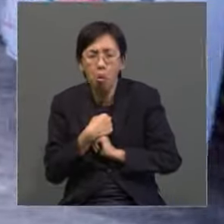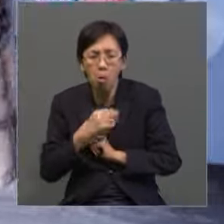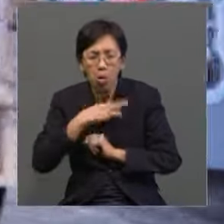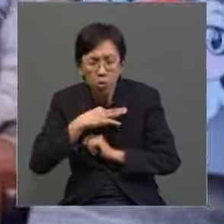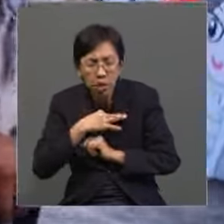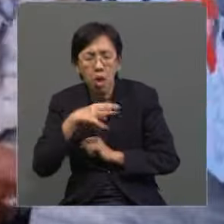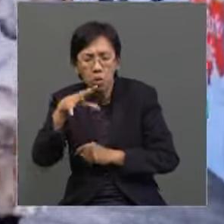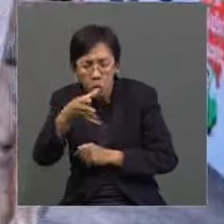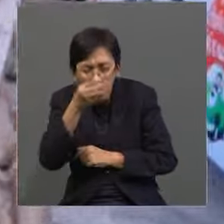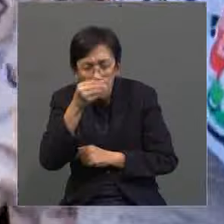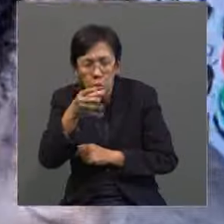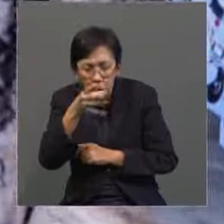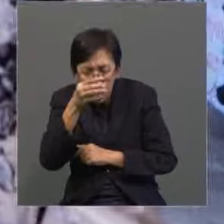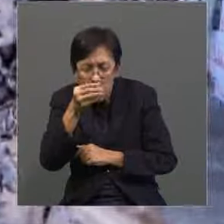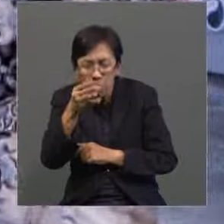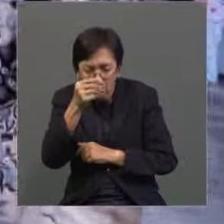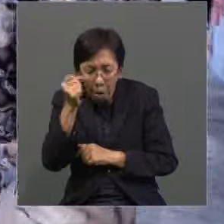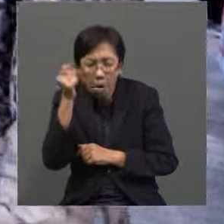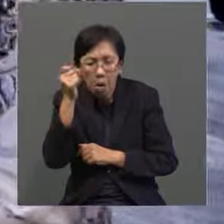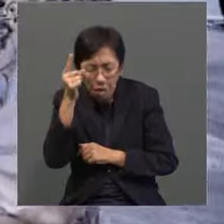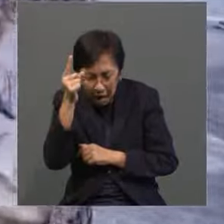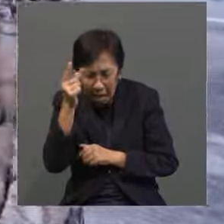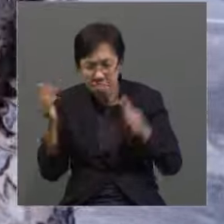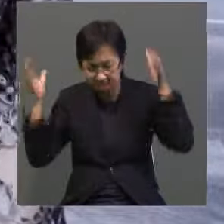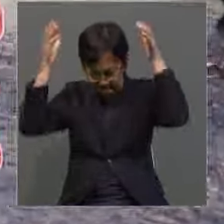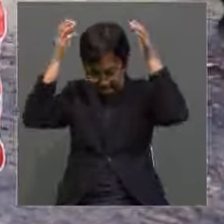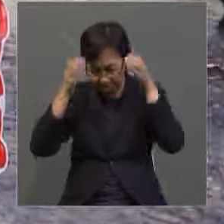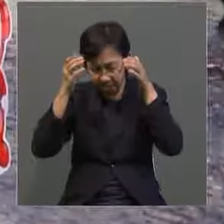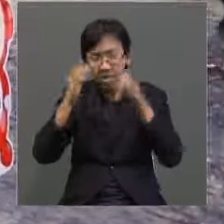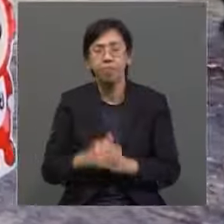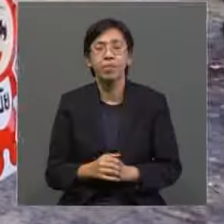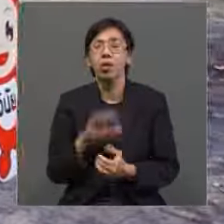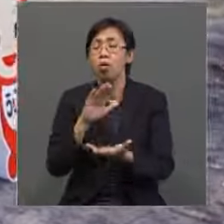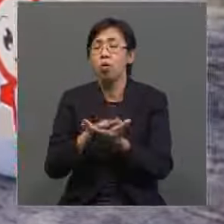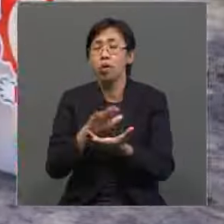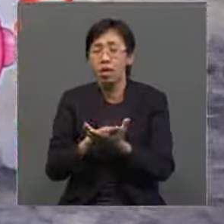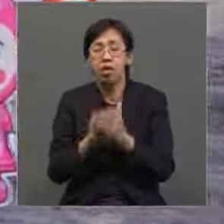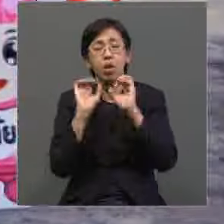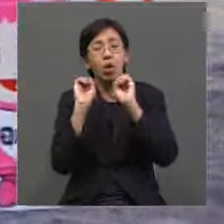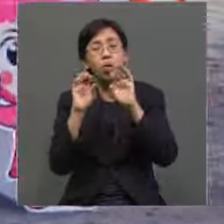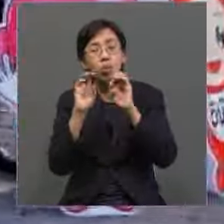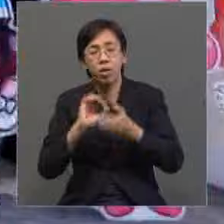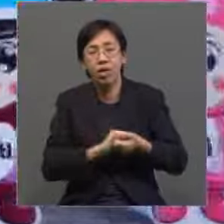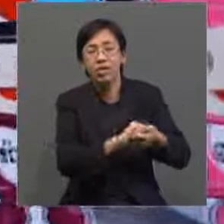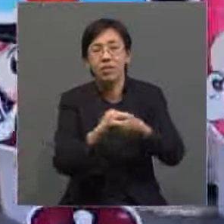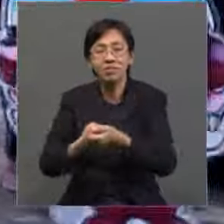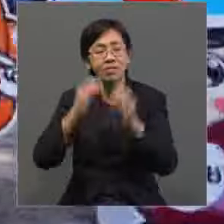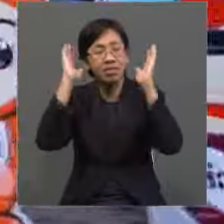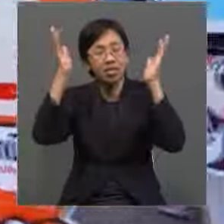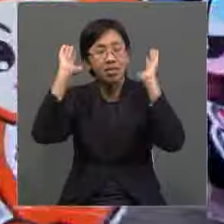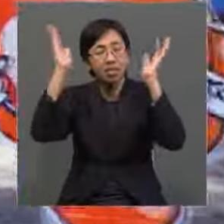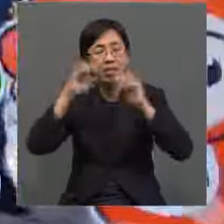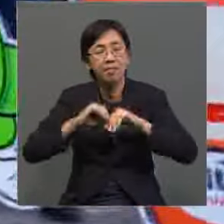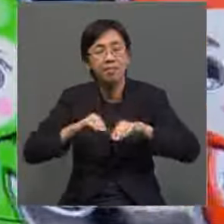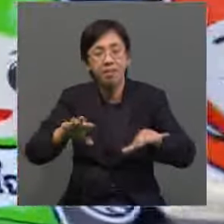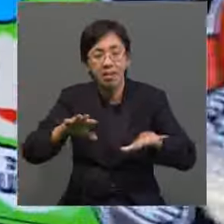หนักในเรื่องของการสวมหมวกนิรภัยนะครับแล้วก็ประกอบกับทางโรงเรียนนะครับคุณครูได้ร่วมกันรณรงค์นะครับเพื่อที่